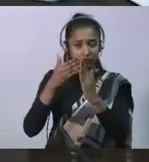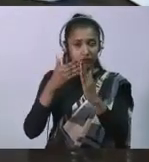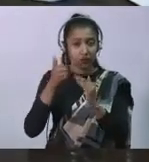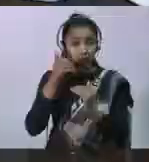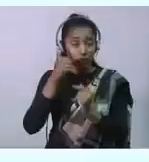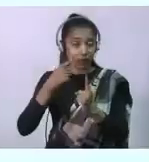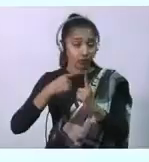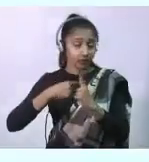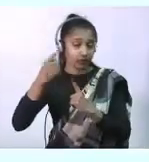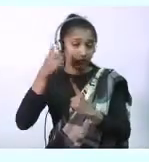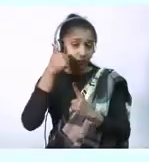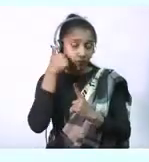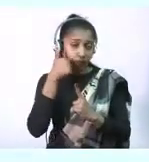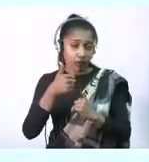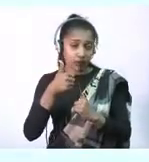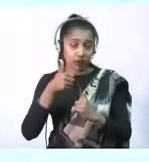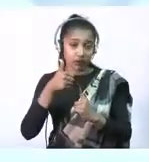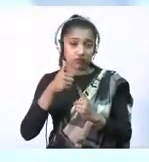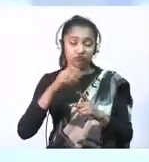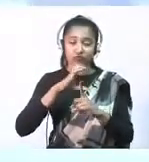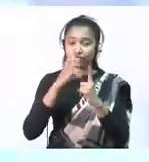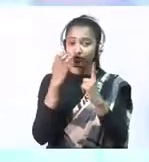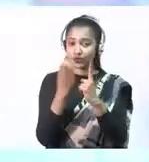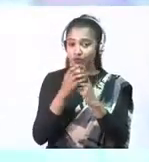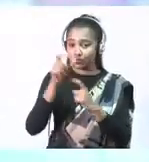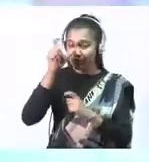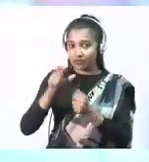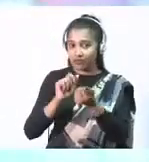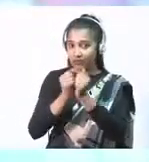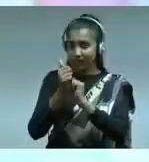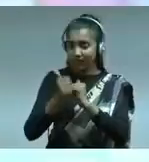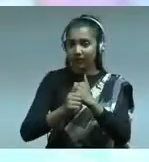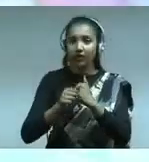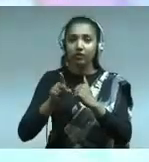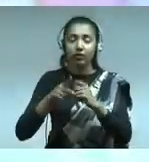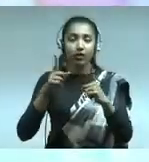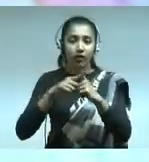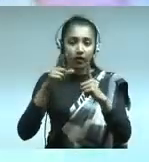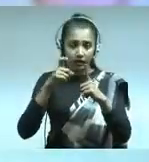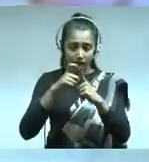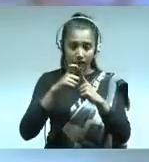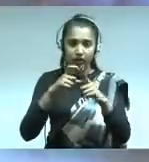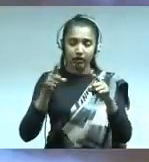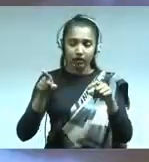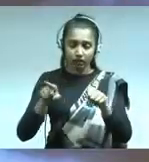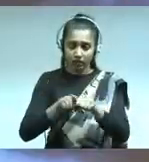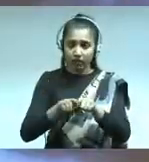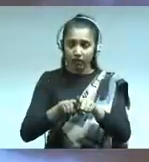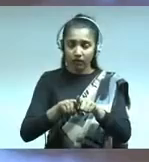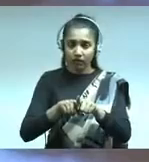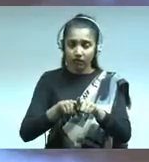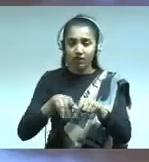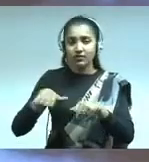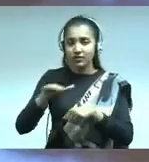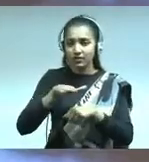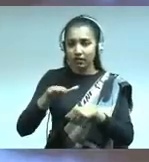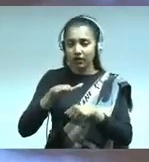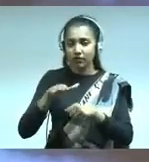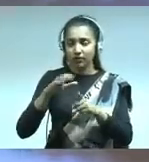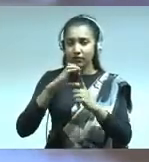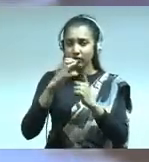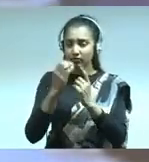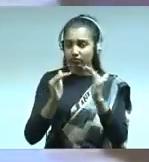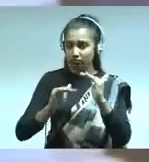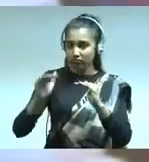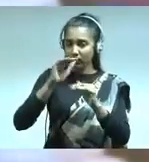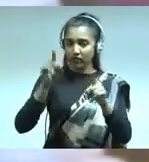සංස්කෘතික පුරවැසියෙකු බිහි කිරීමේ අධ්‍යාපන හා සංස්කෘතික සමාජ සංවර්ධය ගොඩනැගීමටත් අප පක්ෂයේ